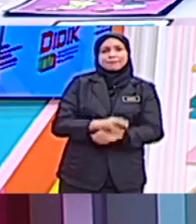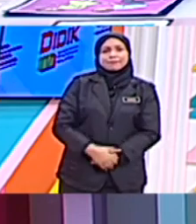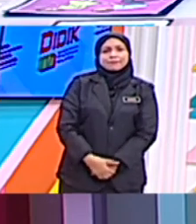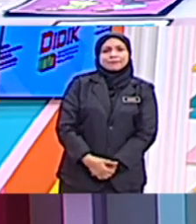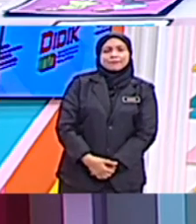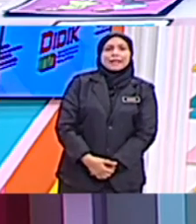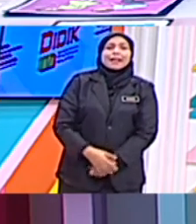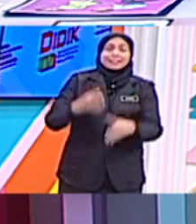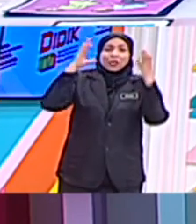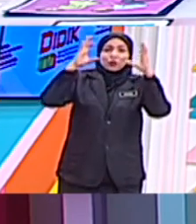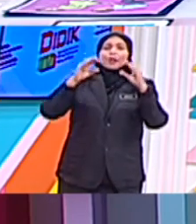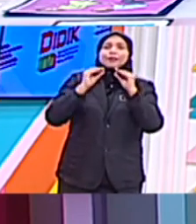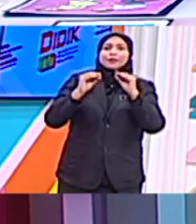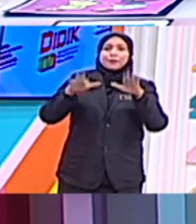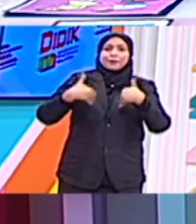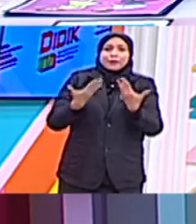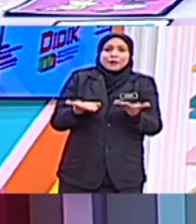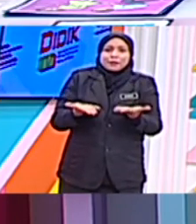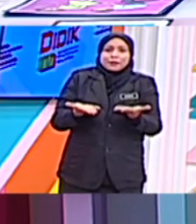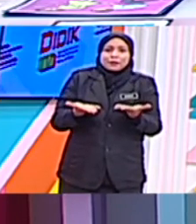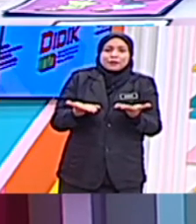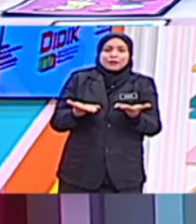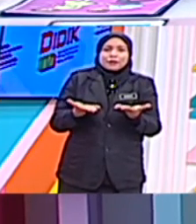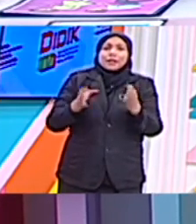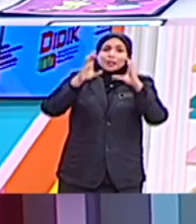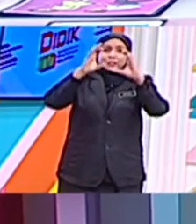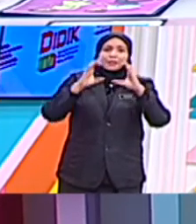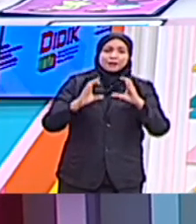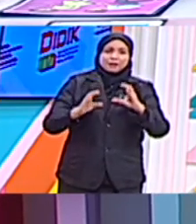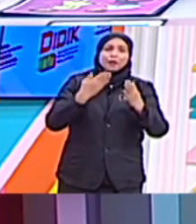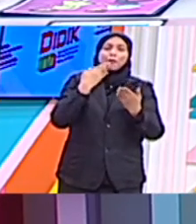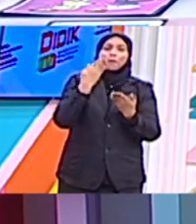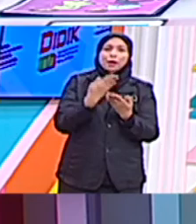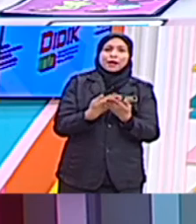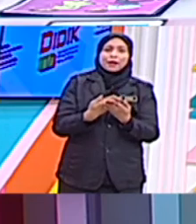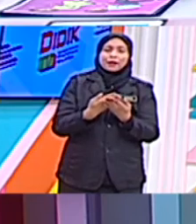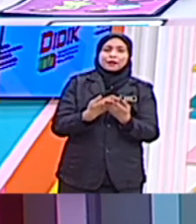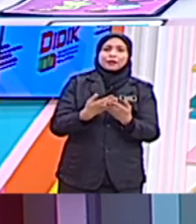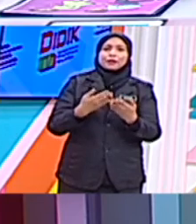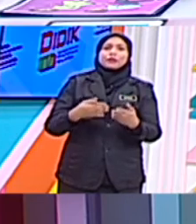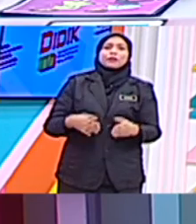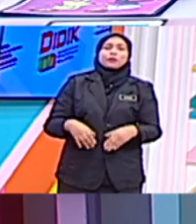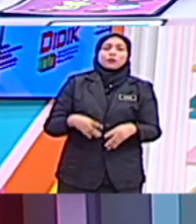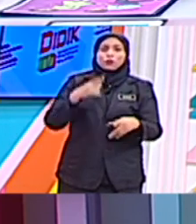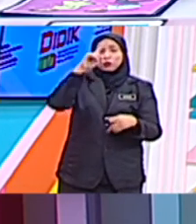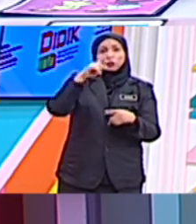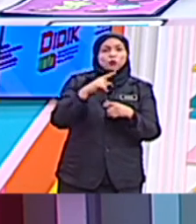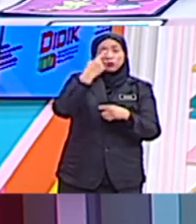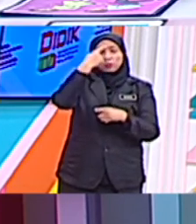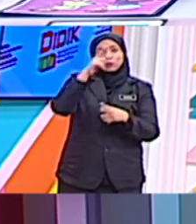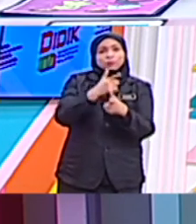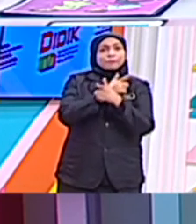itu cikgu nak ajar bagaimana cara yang terbaik untuk kita menjaga kehormatan anggota seksual. Okay. Kita